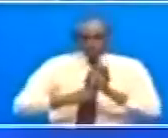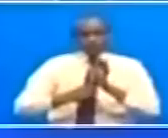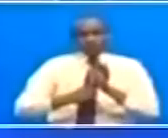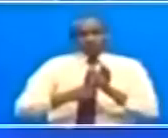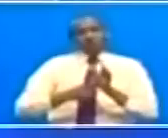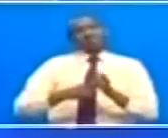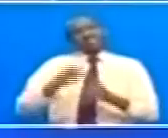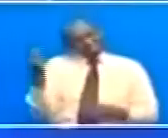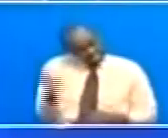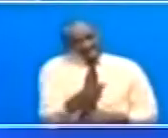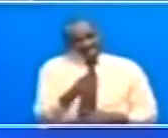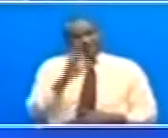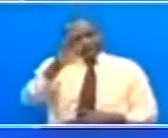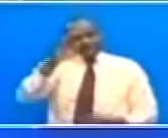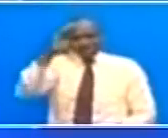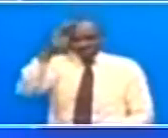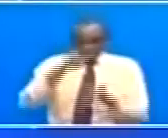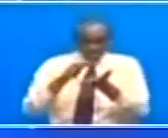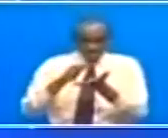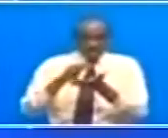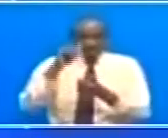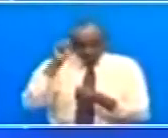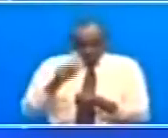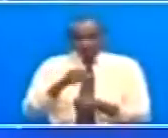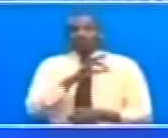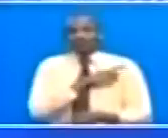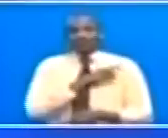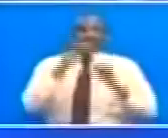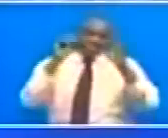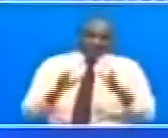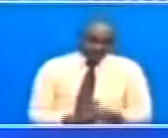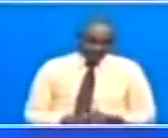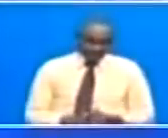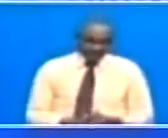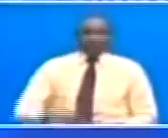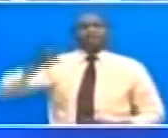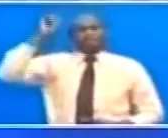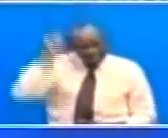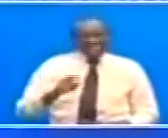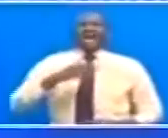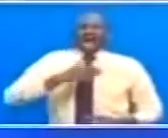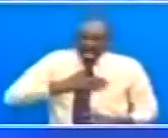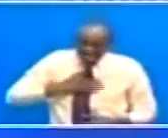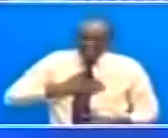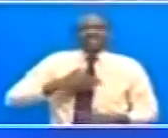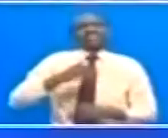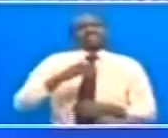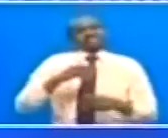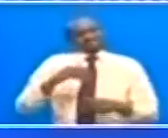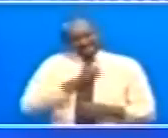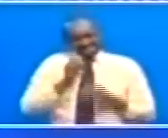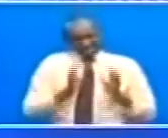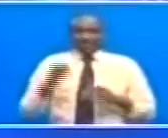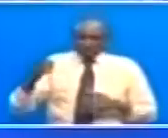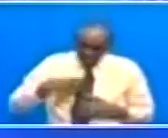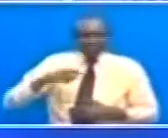kuhakikisha kuwa mishahara inapunguzwa ili kuwafaidi walimu. Lazima sisi wajumbe tukatwe